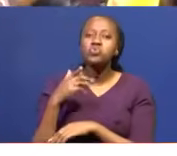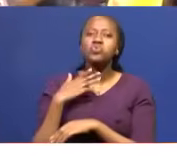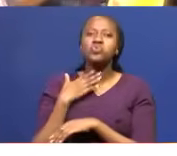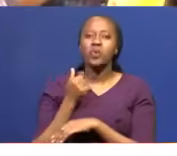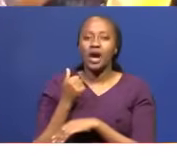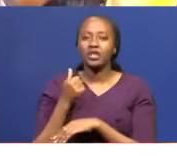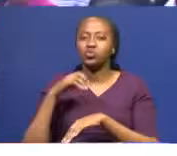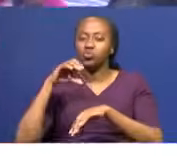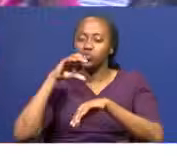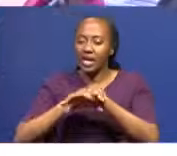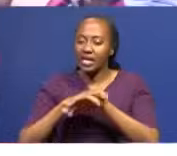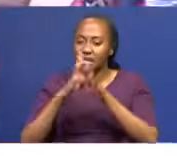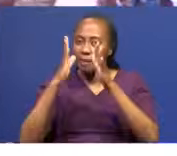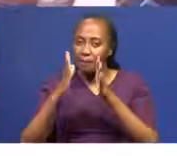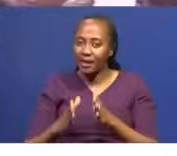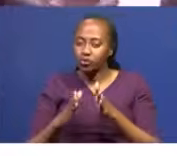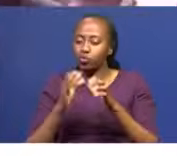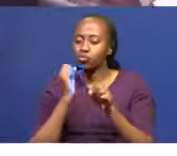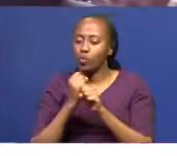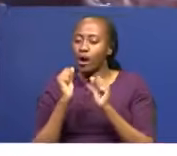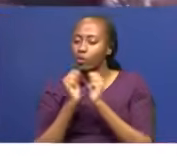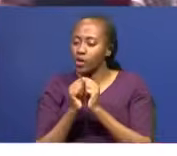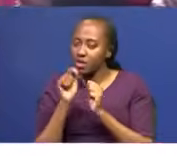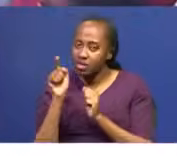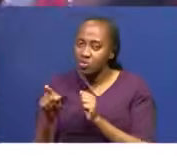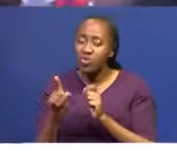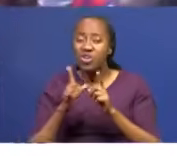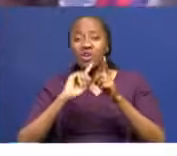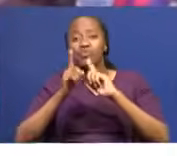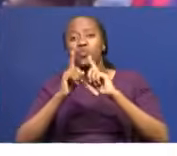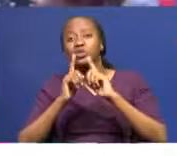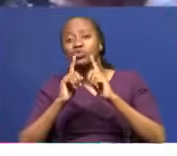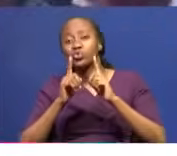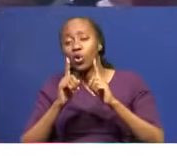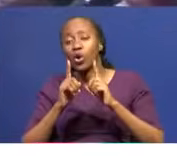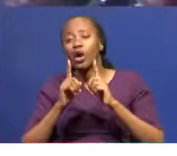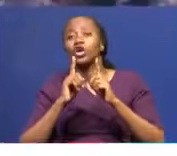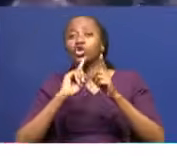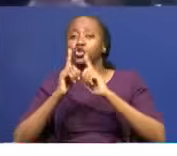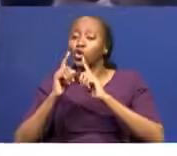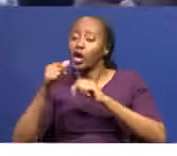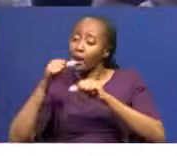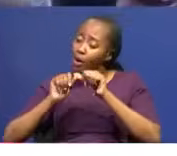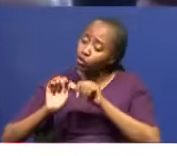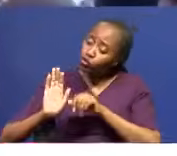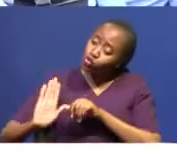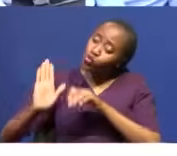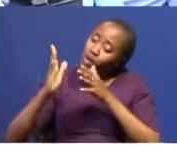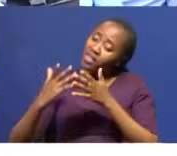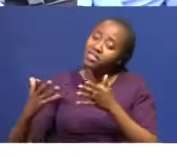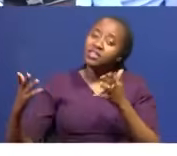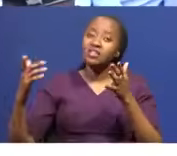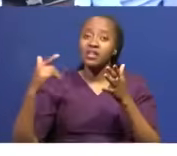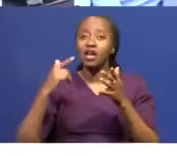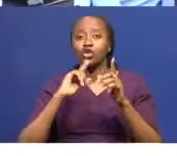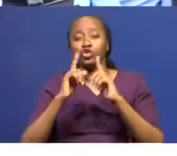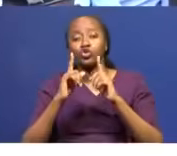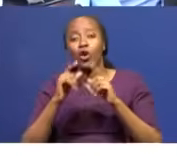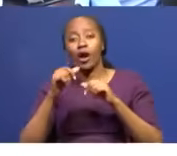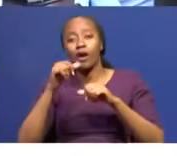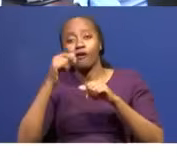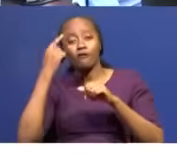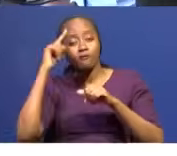mtu wa kufanya kazi na wewe. Kama nataka kuongea aongee maneno ya mimi niko na mdomo yangu, mimi